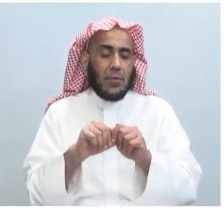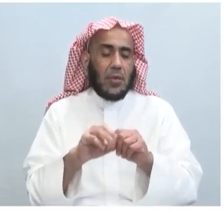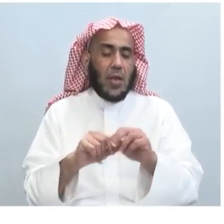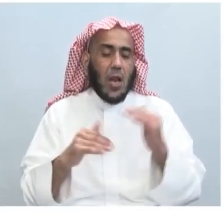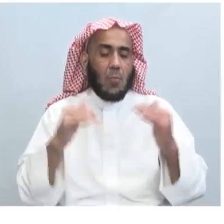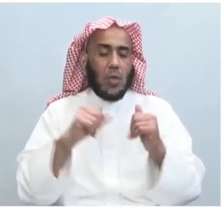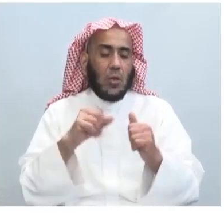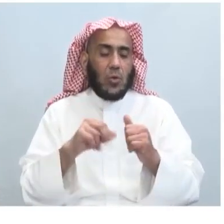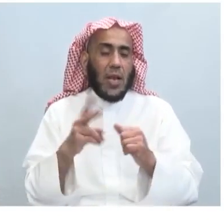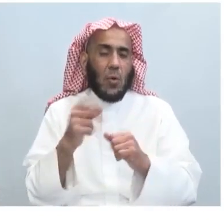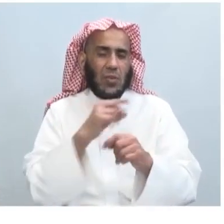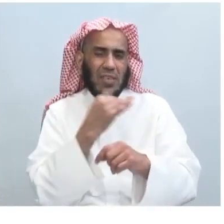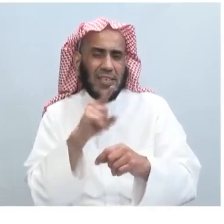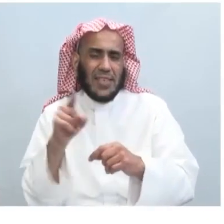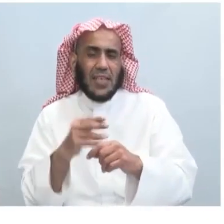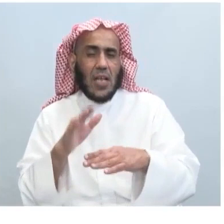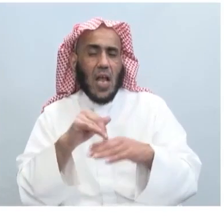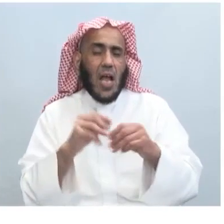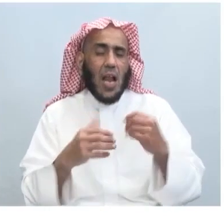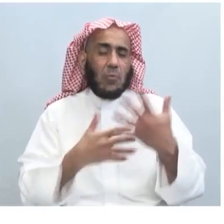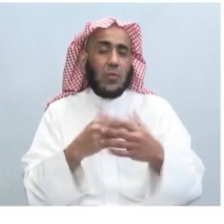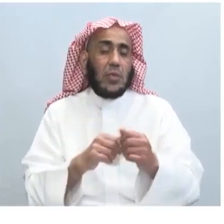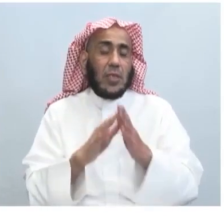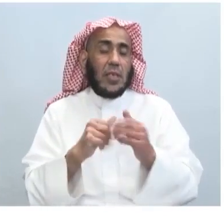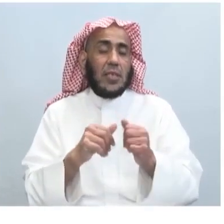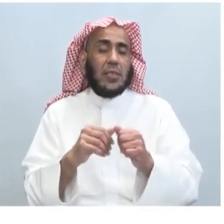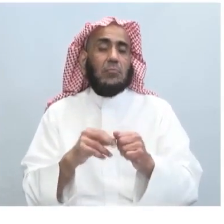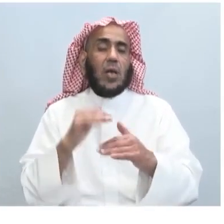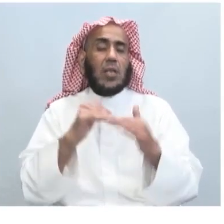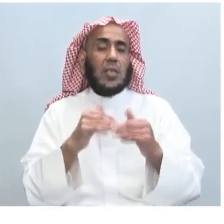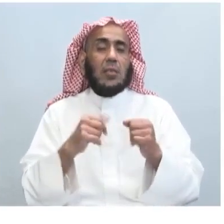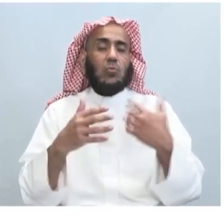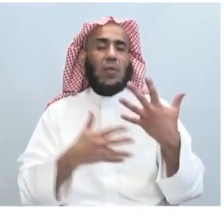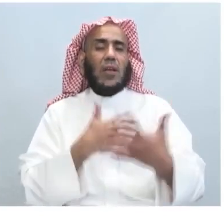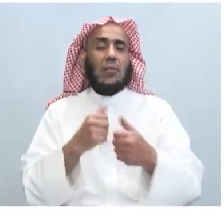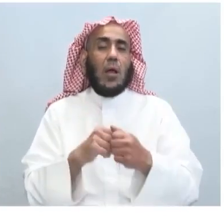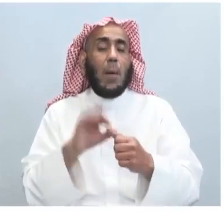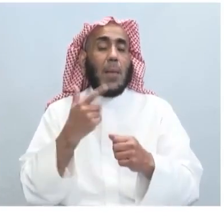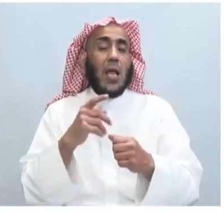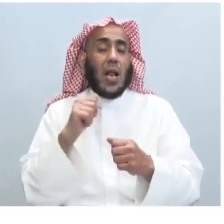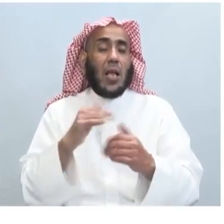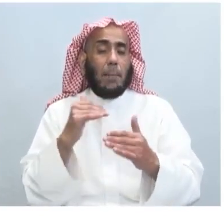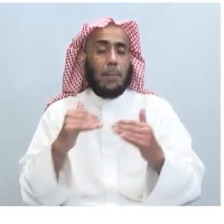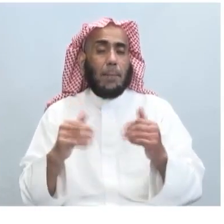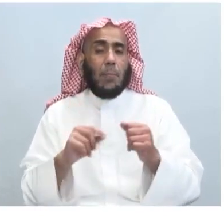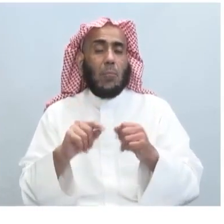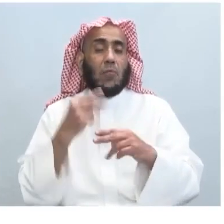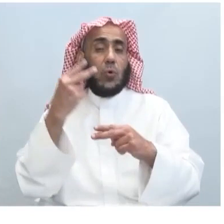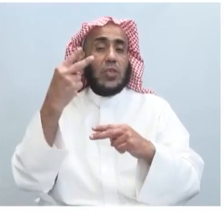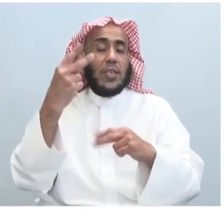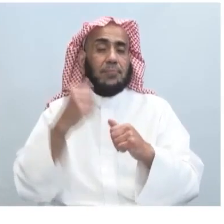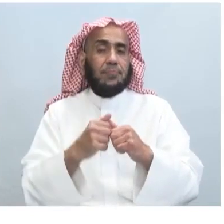المعادله تكون النواتج على المتفاعلات اذا تركيز النواتج على تركيز المتفاعلات ما هي القيم لاحظ هنا مرفوعه الاس